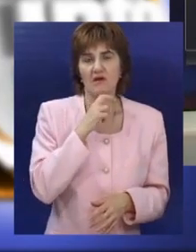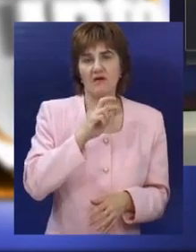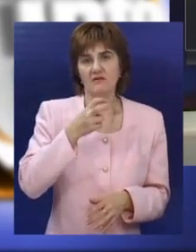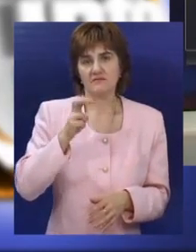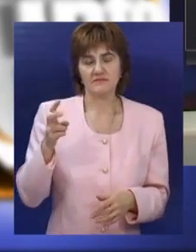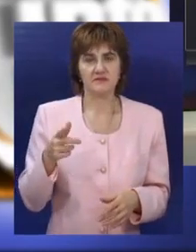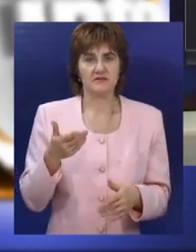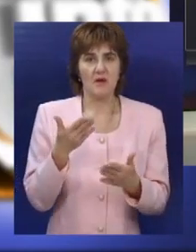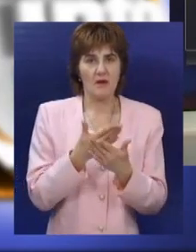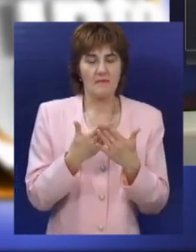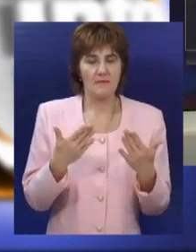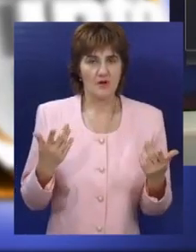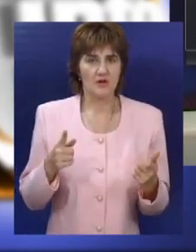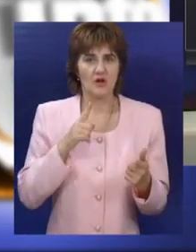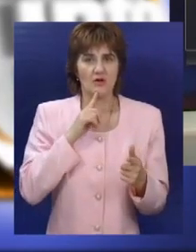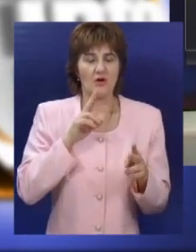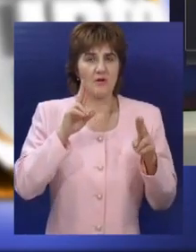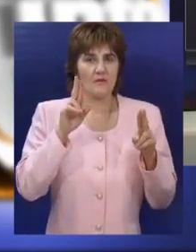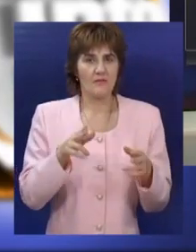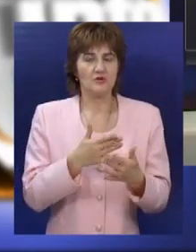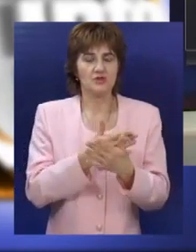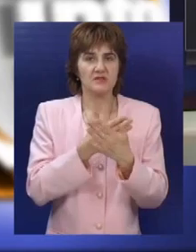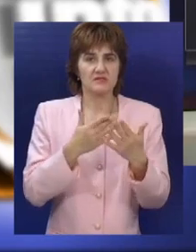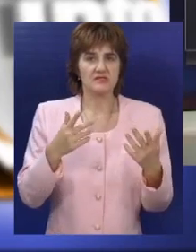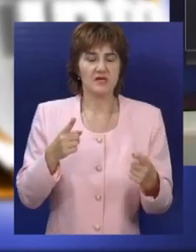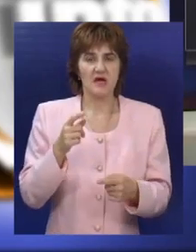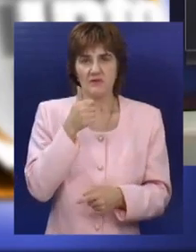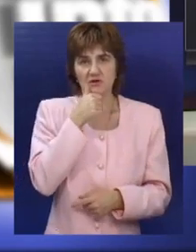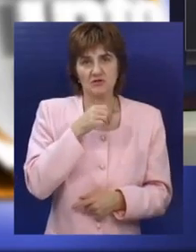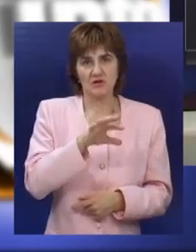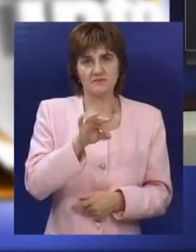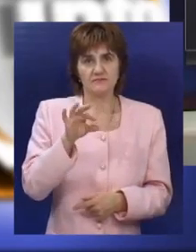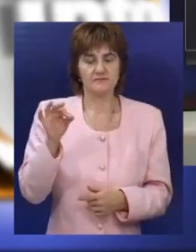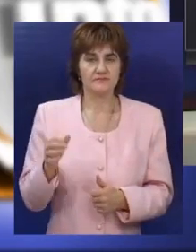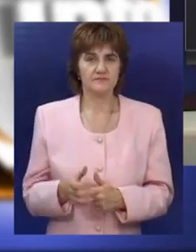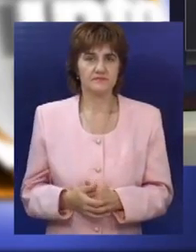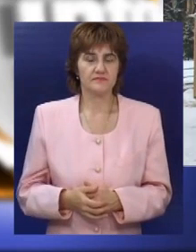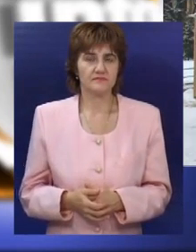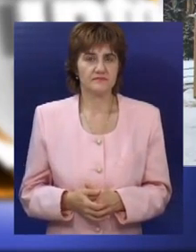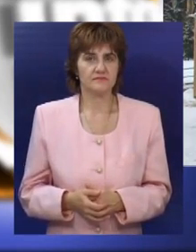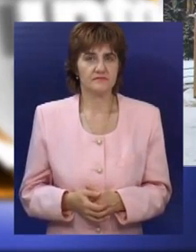sa ovih područja koje će izložiti učesnici ranijih sajmova Ukusi tradicije.